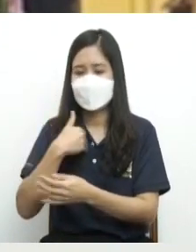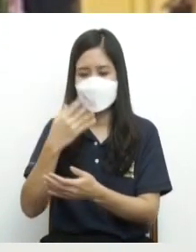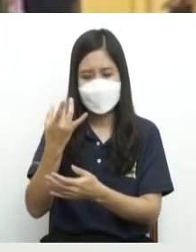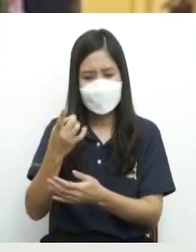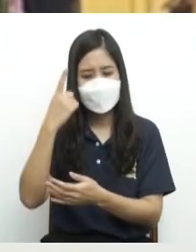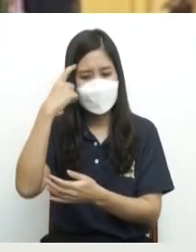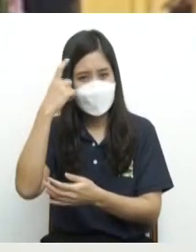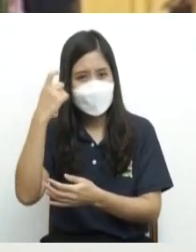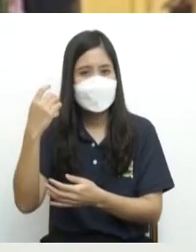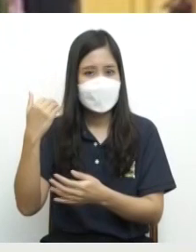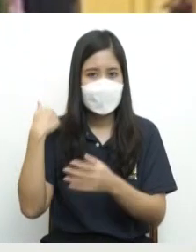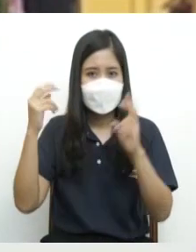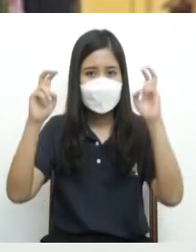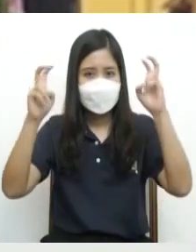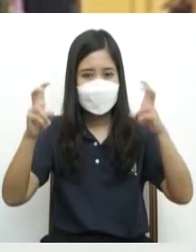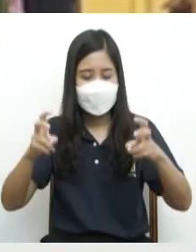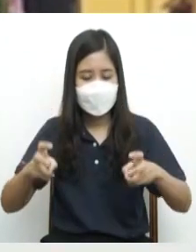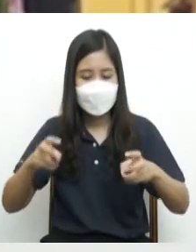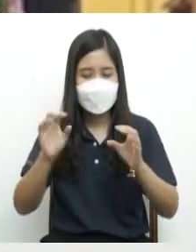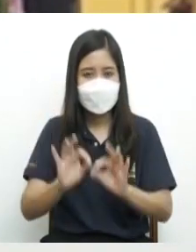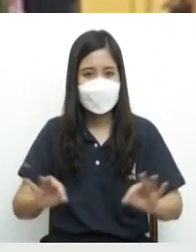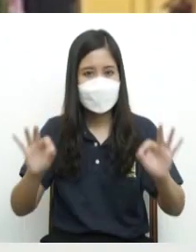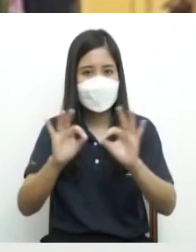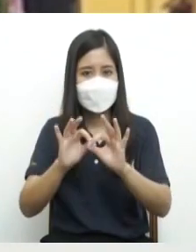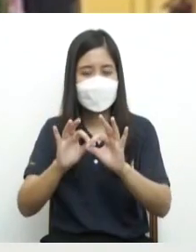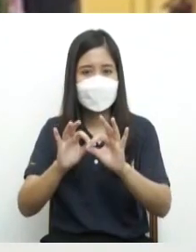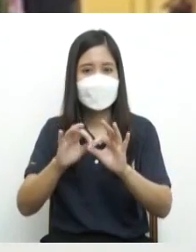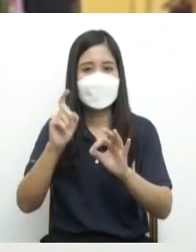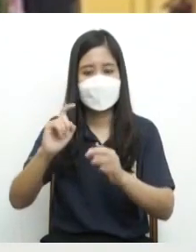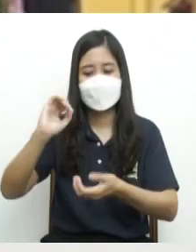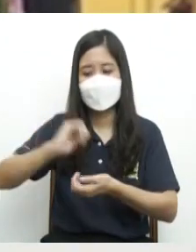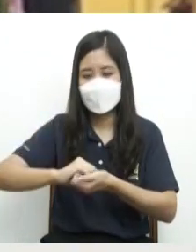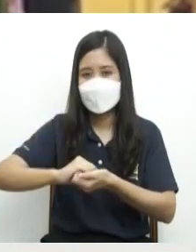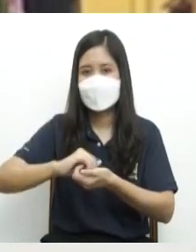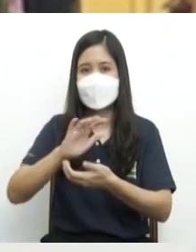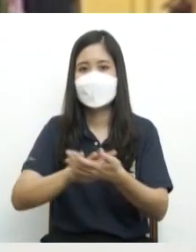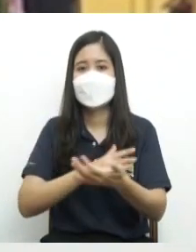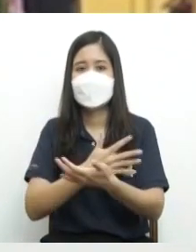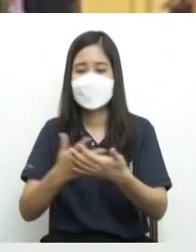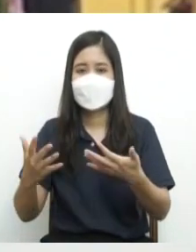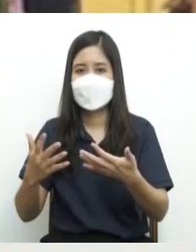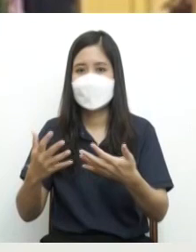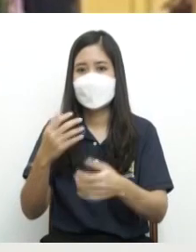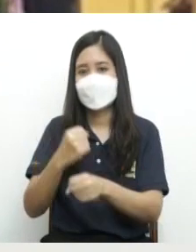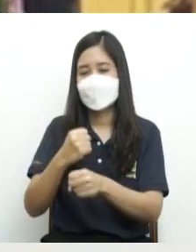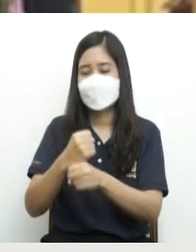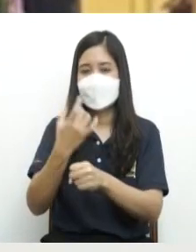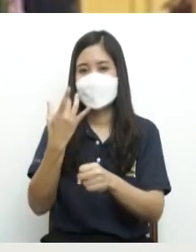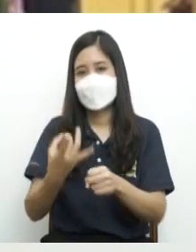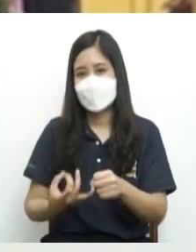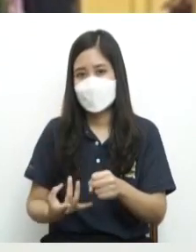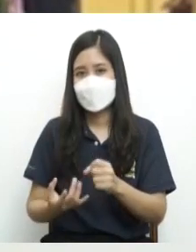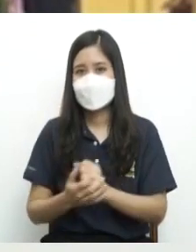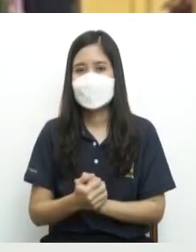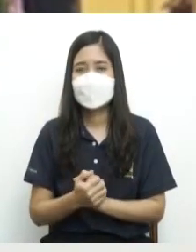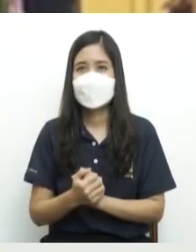ราะถือได้ว่าก็เป็นอีกหนึ่งส่วนสำคัญที่เราจะต้องมาร่วมกันในการวางแผนนะคะโดยมีที่ปรึกษาที่ดีอย่างกบข.นั่นเองค่ะคราวนี้ขออ